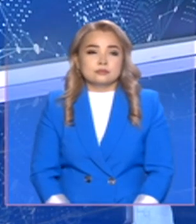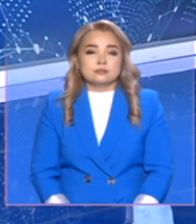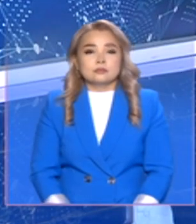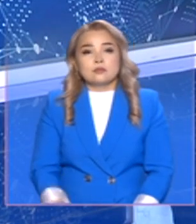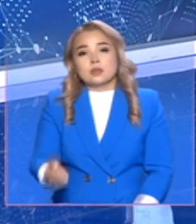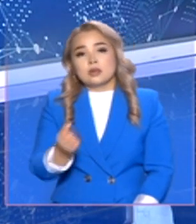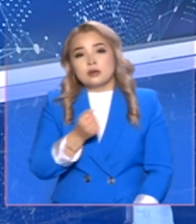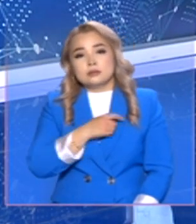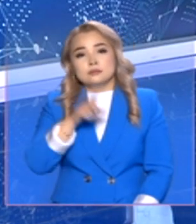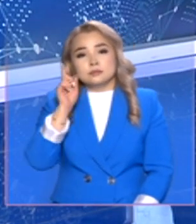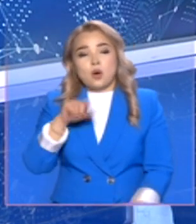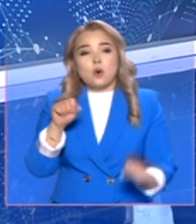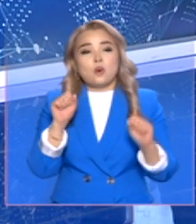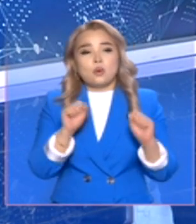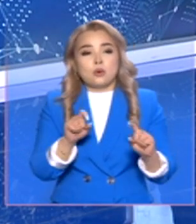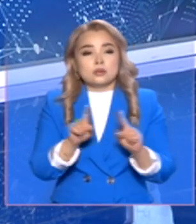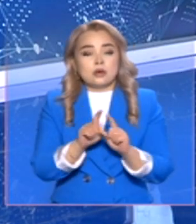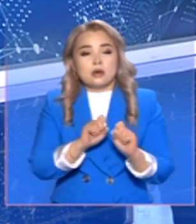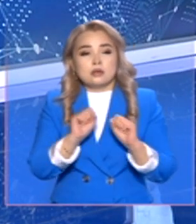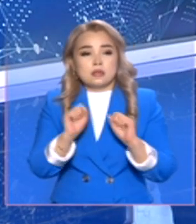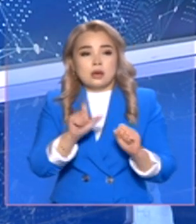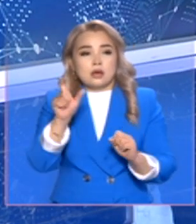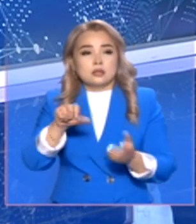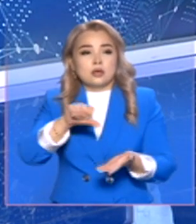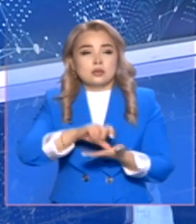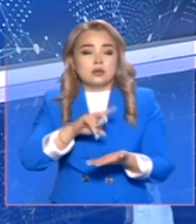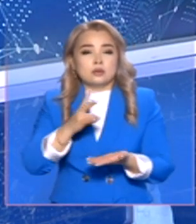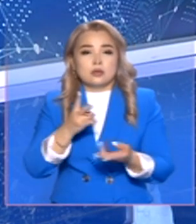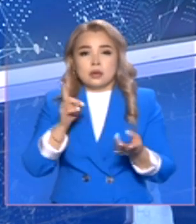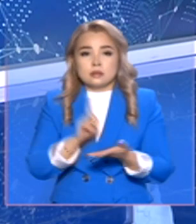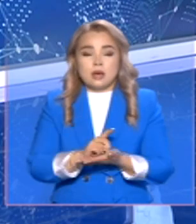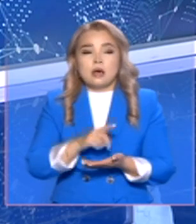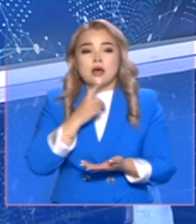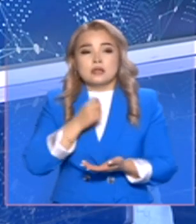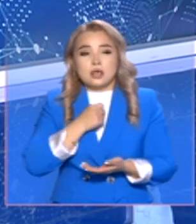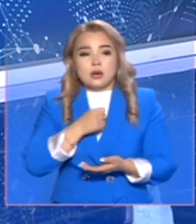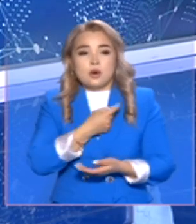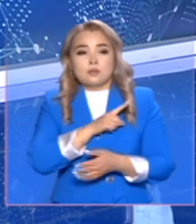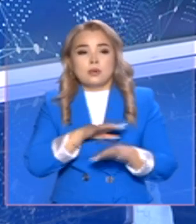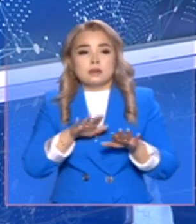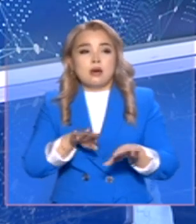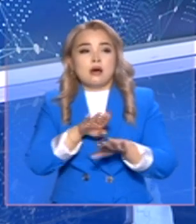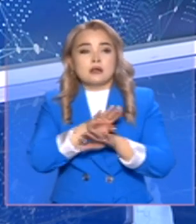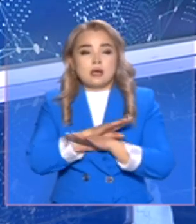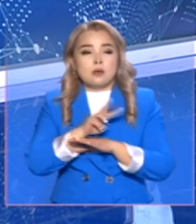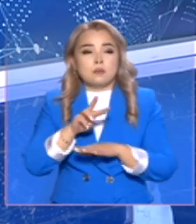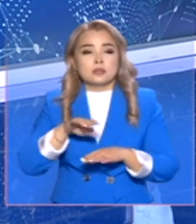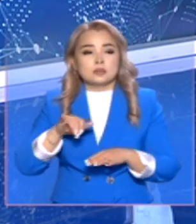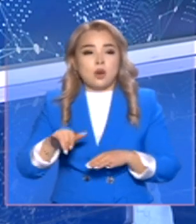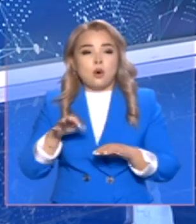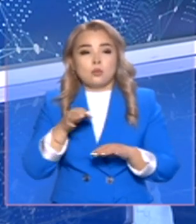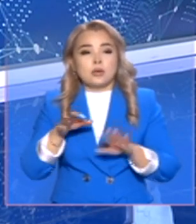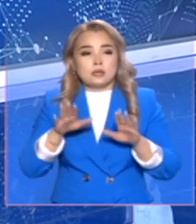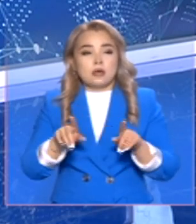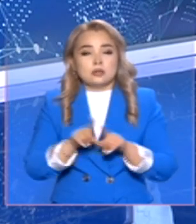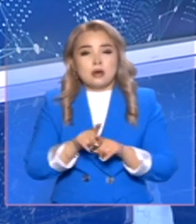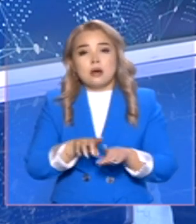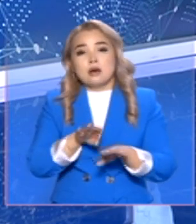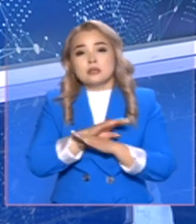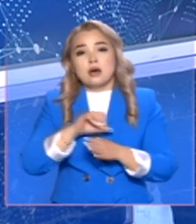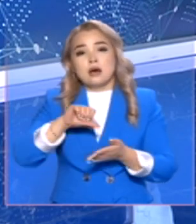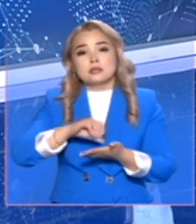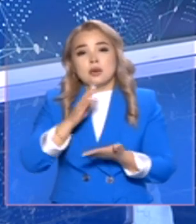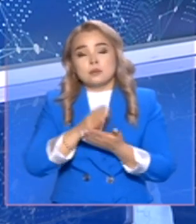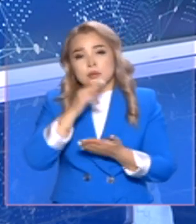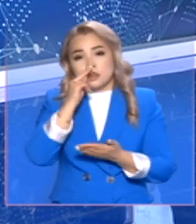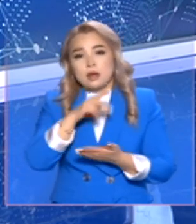Дегенмен кейде қорғаушыға да қорған қажет. Маңғыстау облысындағы әскери госпитальде қайтыс болған Әлібек Қалбайдың өліміне қатысы бар